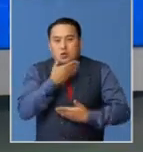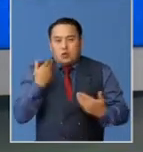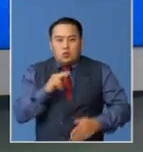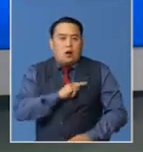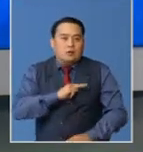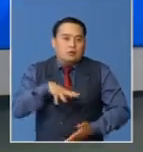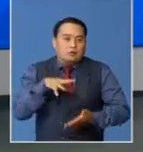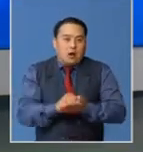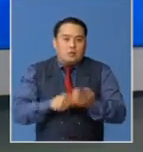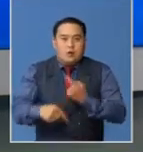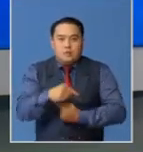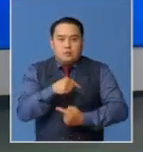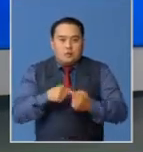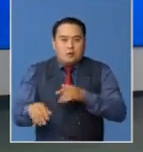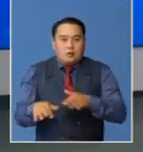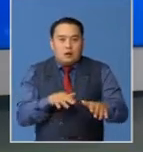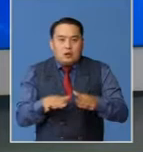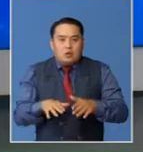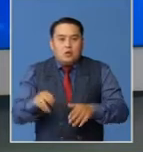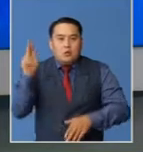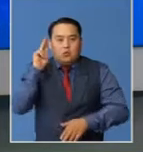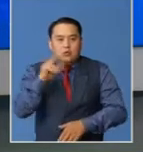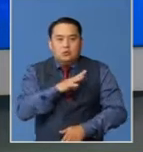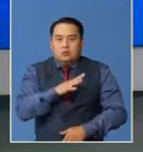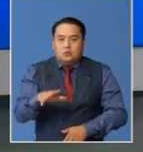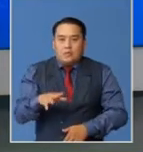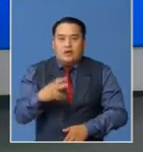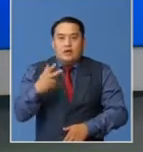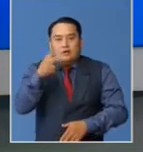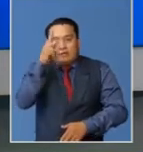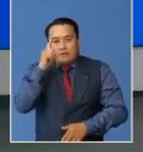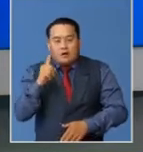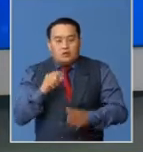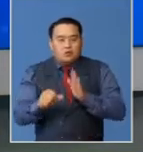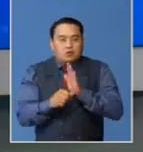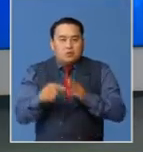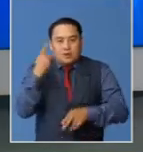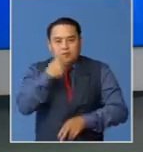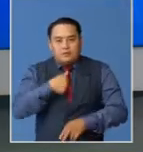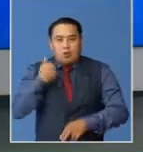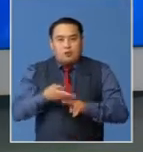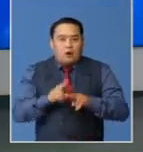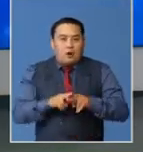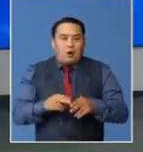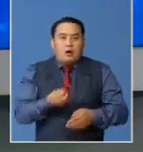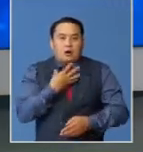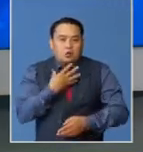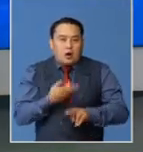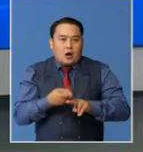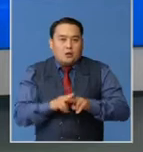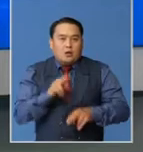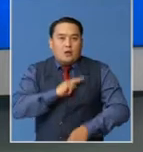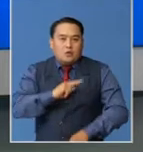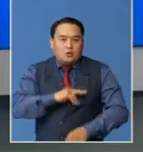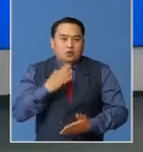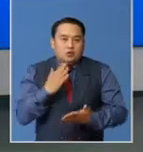работы, не занимаются предпринимательской деятельностью и не учатся. Итоги за второй квартал текущего года относительно неплохие.